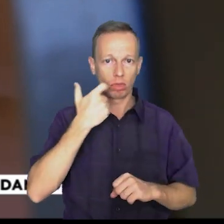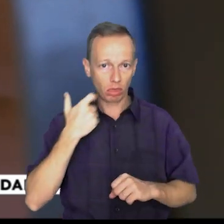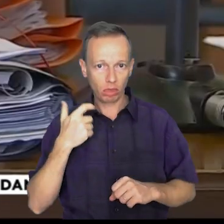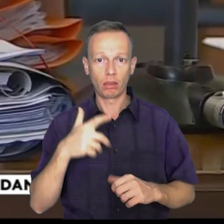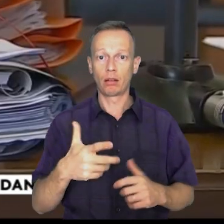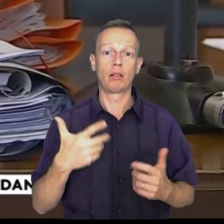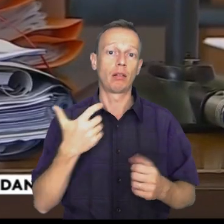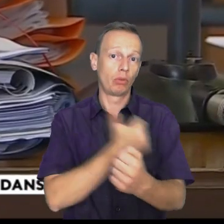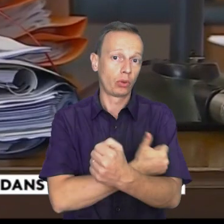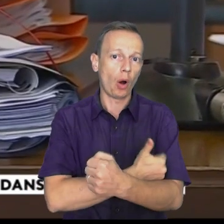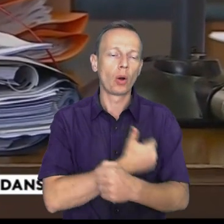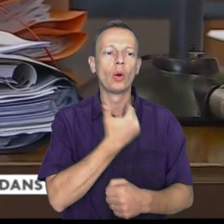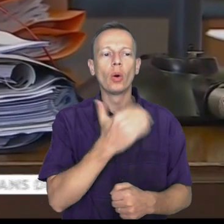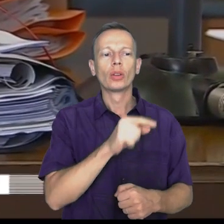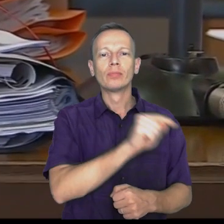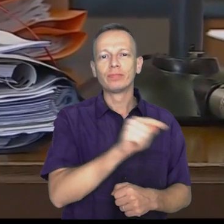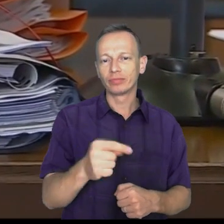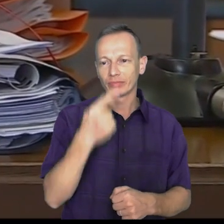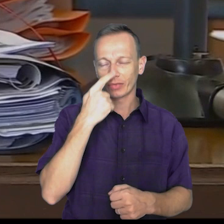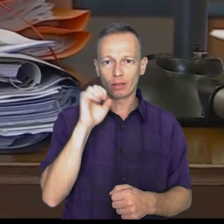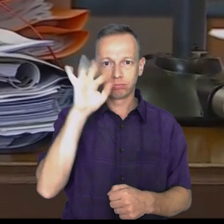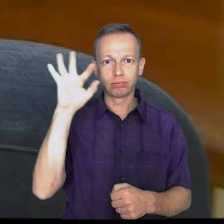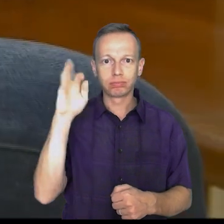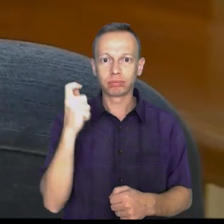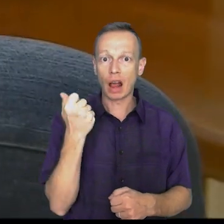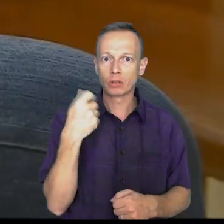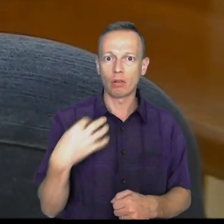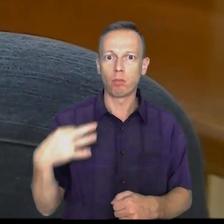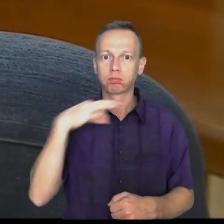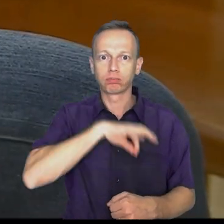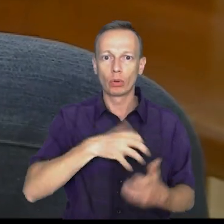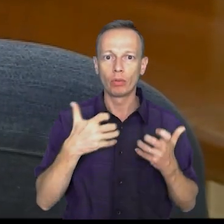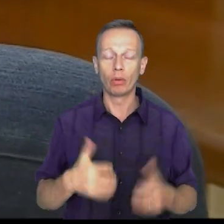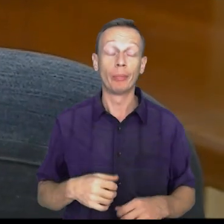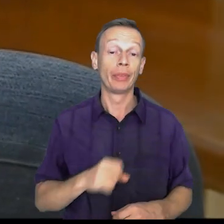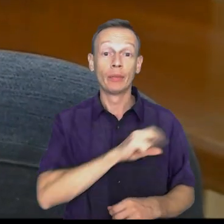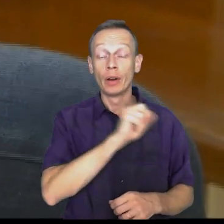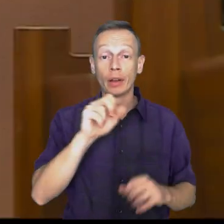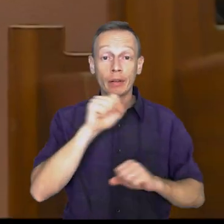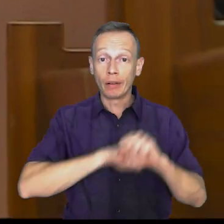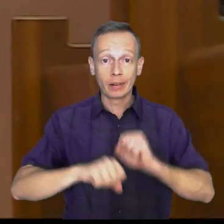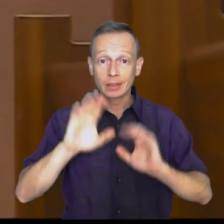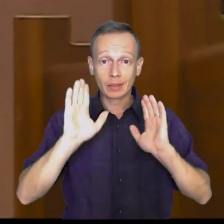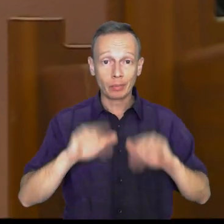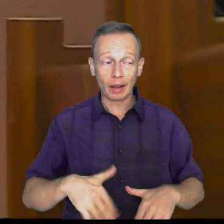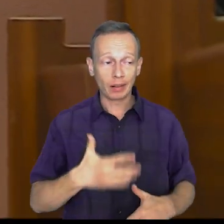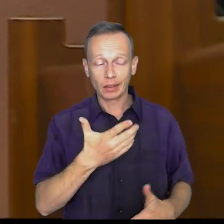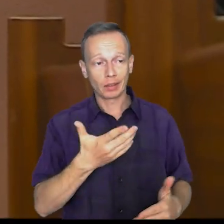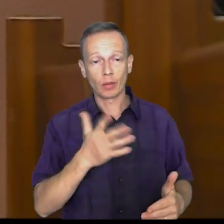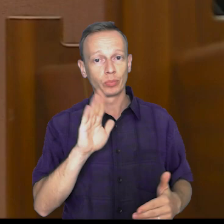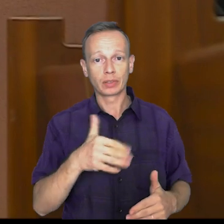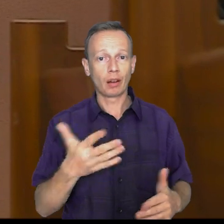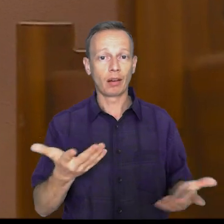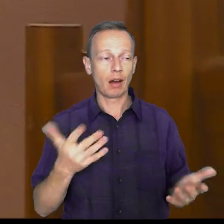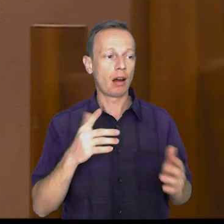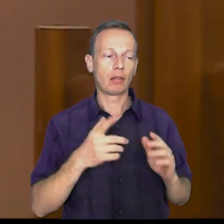la drogue. D'autres étaient attirés par l'appât du gain. Le voyage, assez mal organisé, a donc tourné court. Aujourd'hui, ils